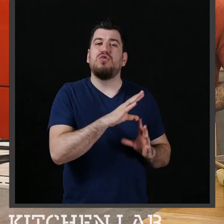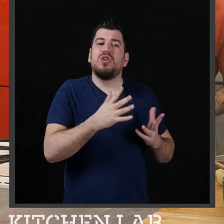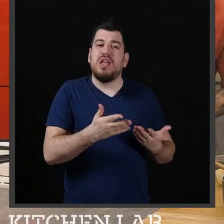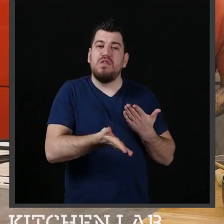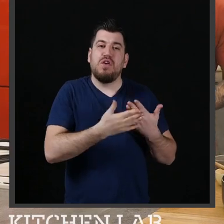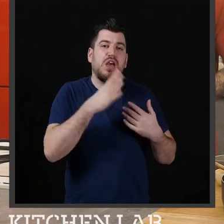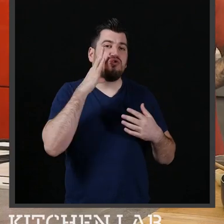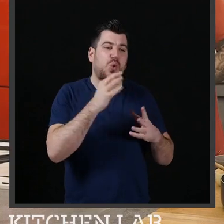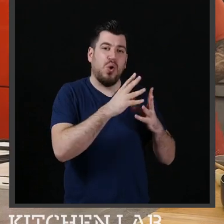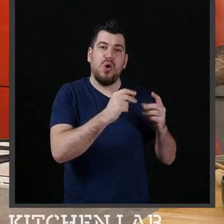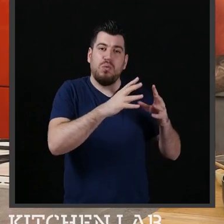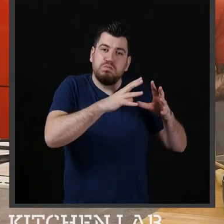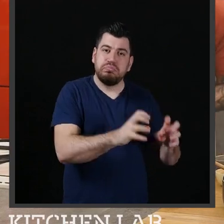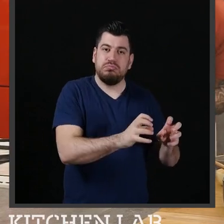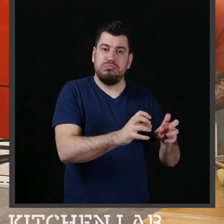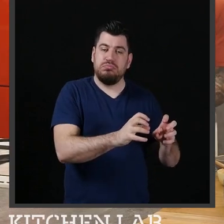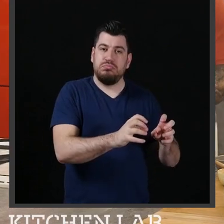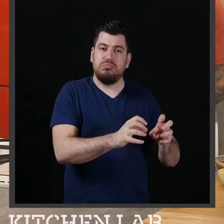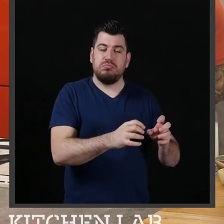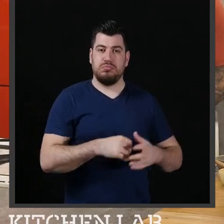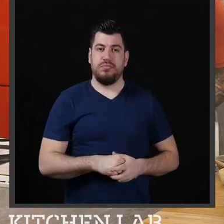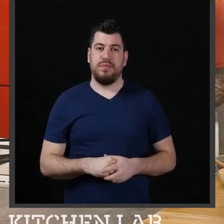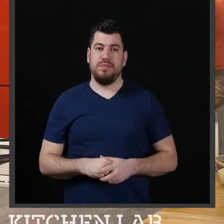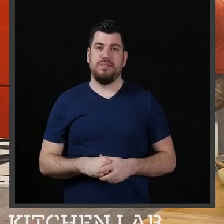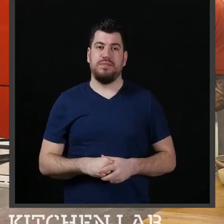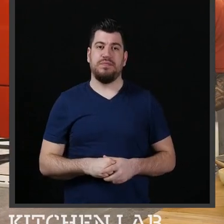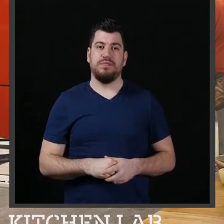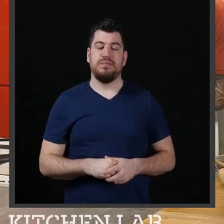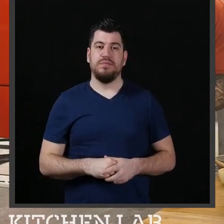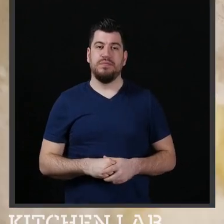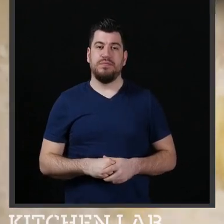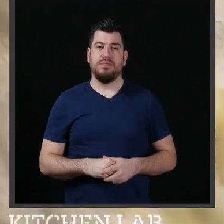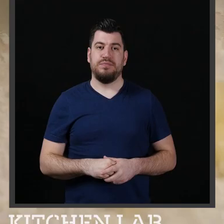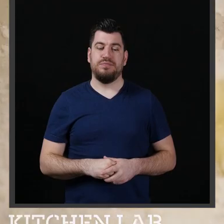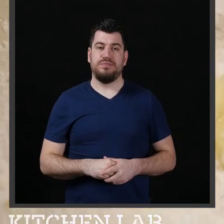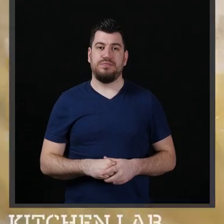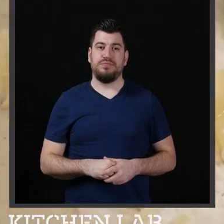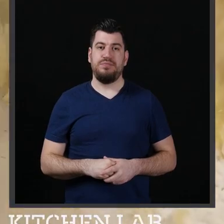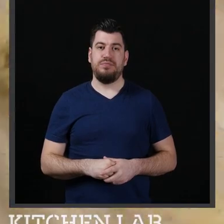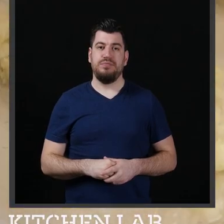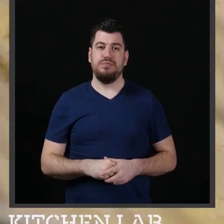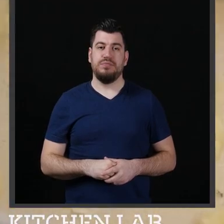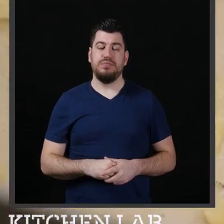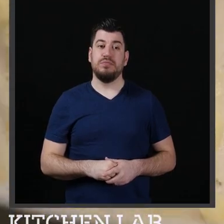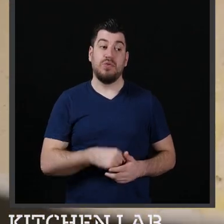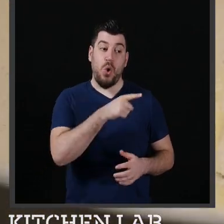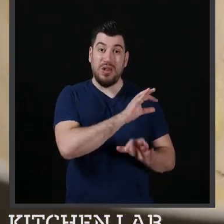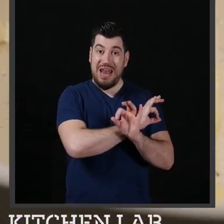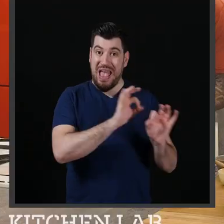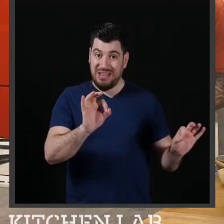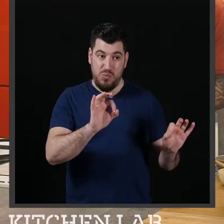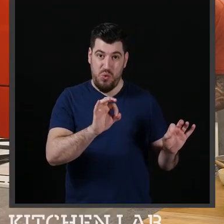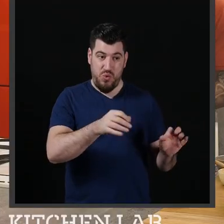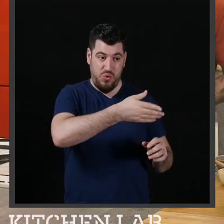Από μια σάλτσα ντομάτας, σε γάλα, σε ζωμό κοτόπουλο, ακόμα και μια σούπα. Λοιπόν, με το που ετοιμαστεί το ρου εδώ πέρα,